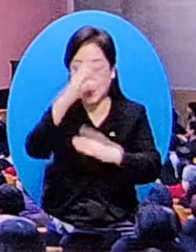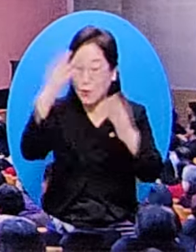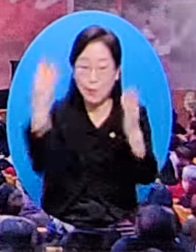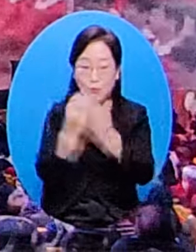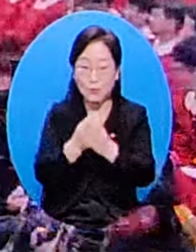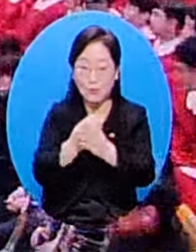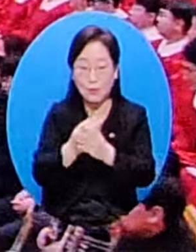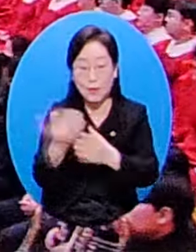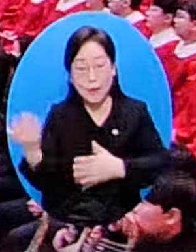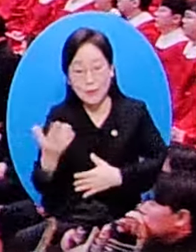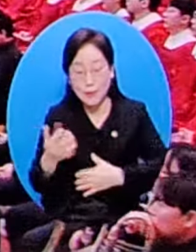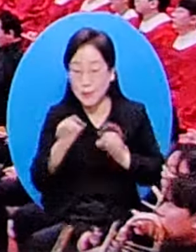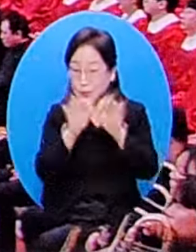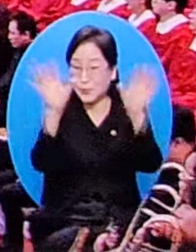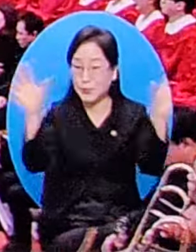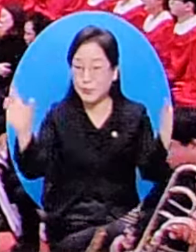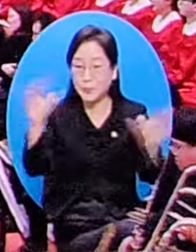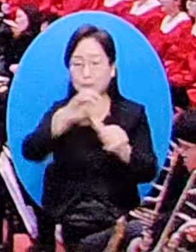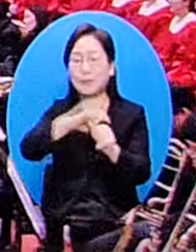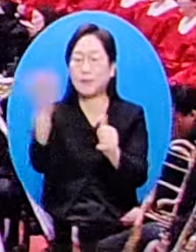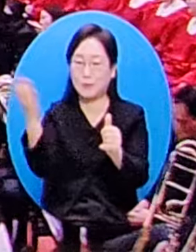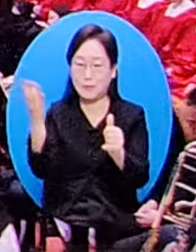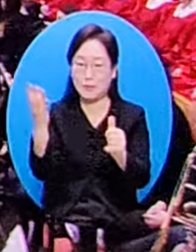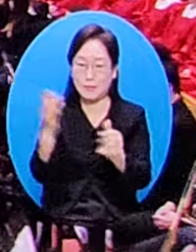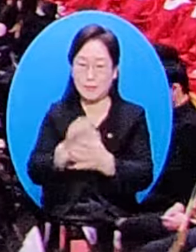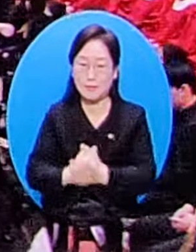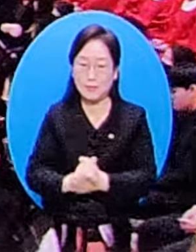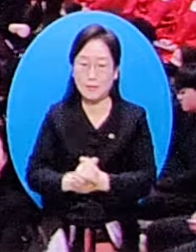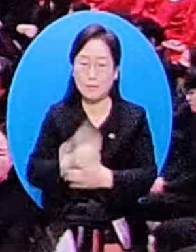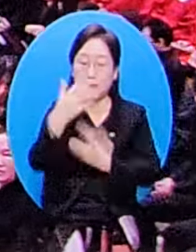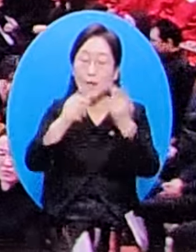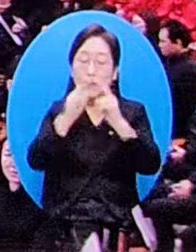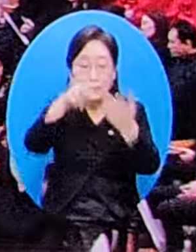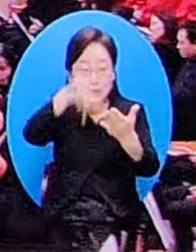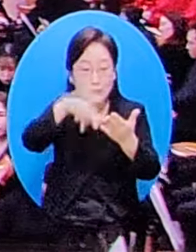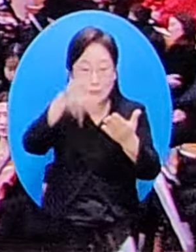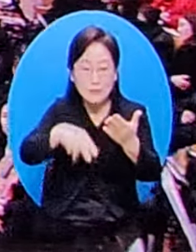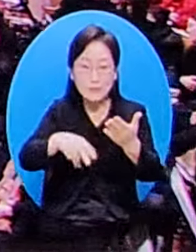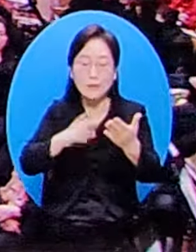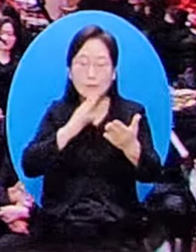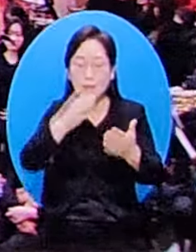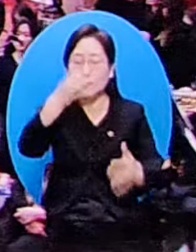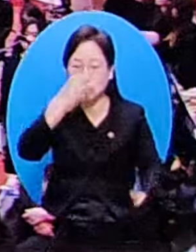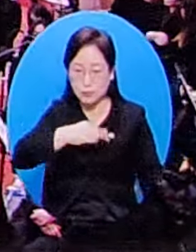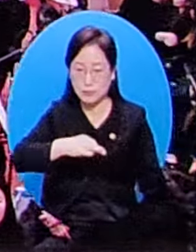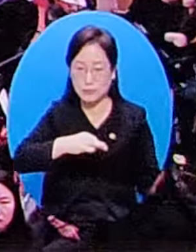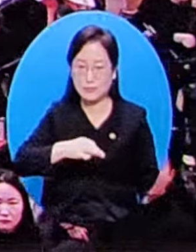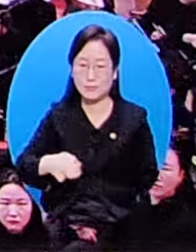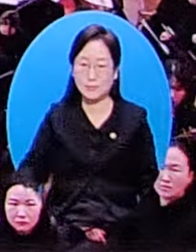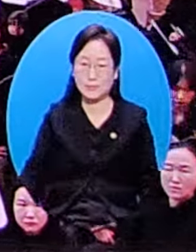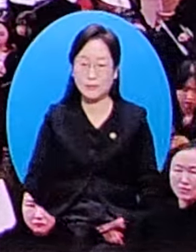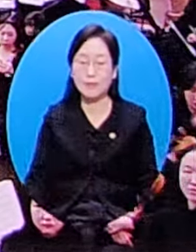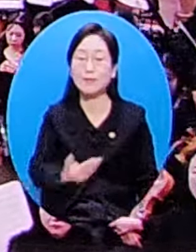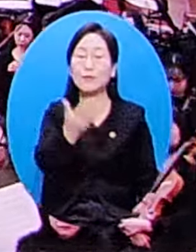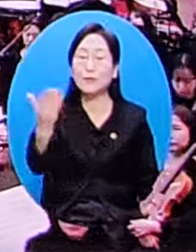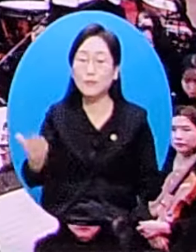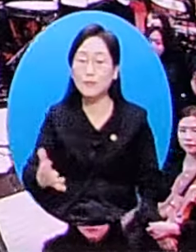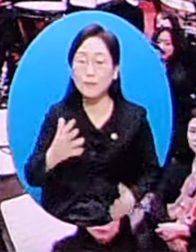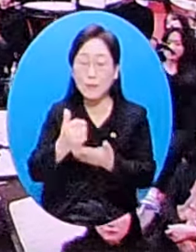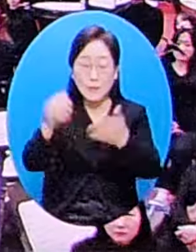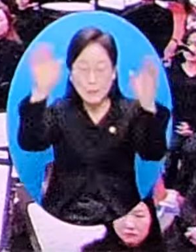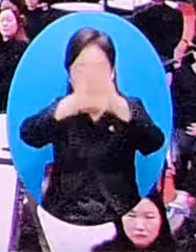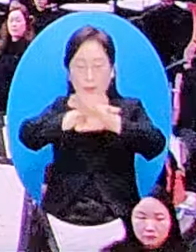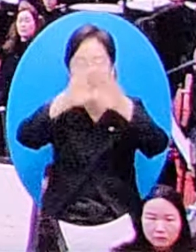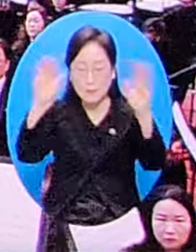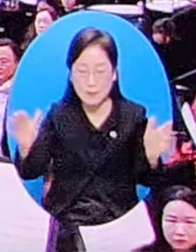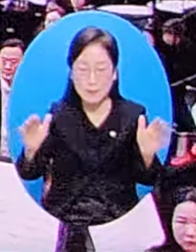사라지고 병에서는 노인한다고 말을 했습니다. 말씀 묵상하면서 이렇게 우리에게 유익을 가져다주는 것입니다. 여러분 취하라 말씀을 묵상해서